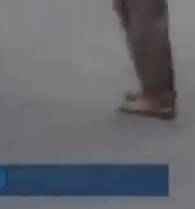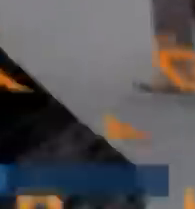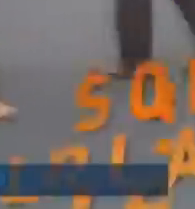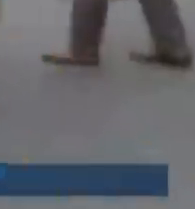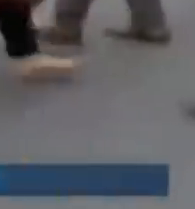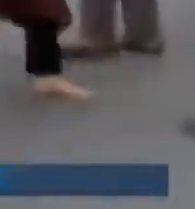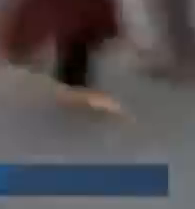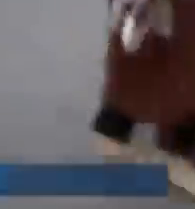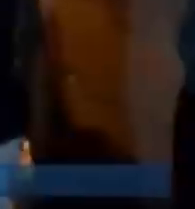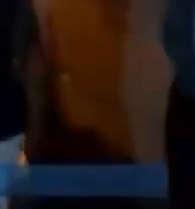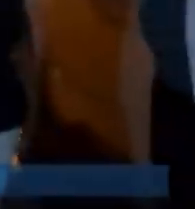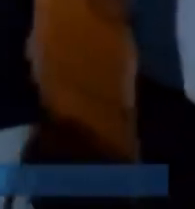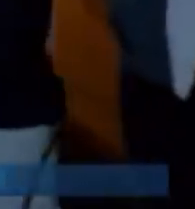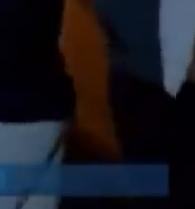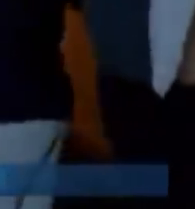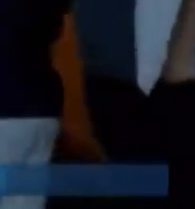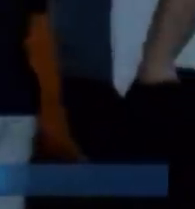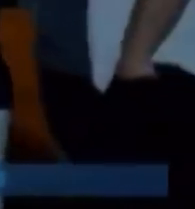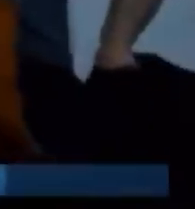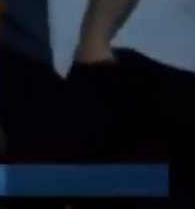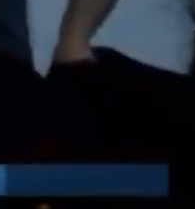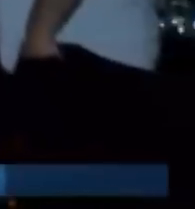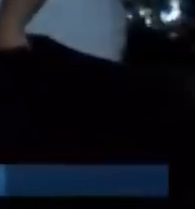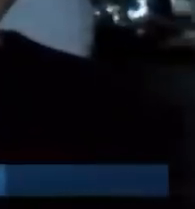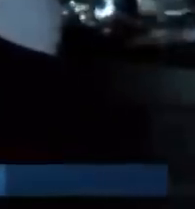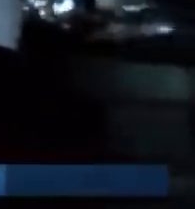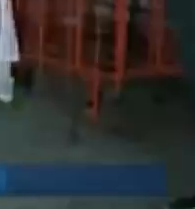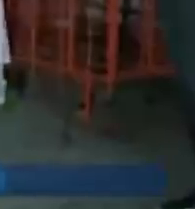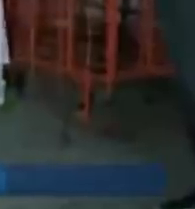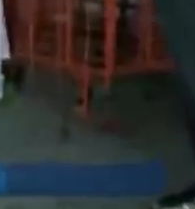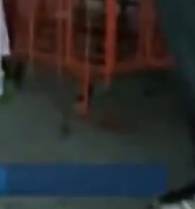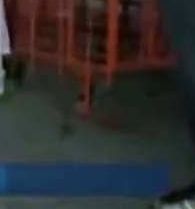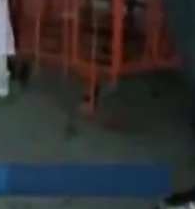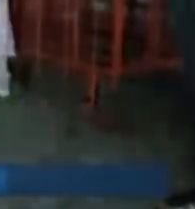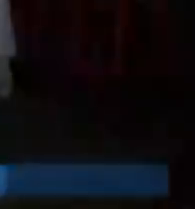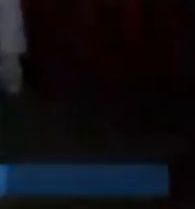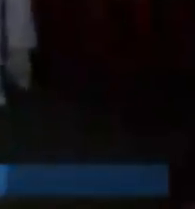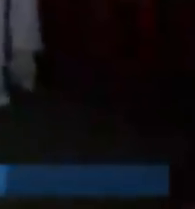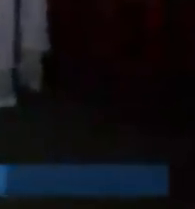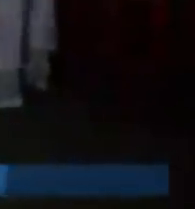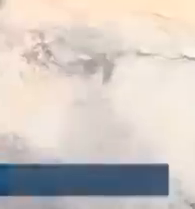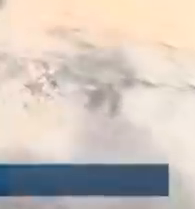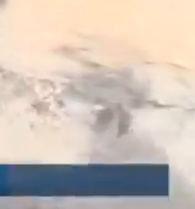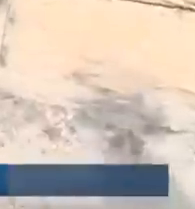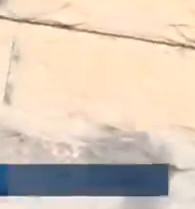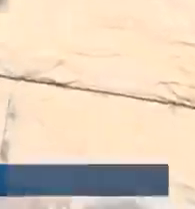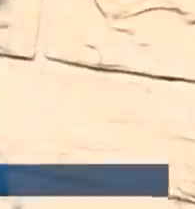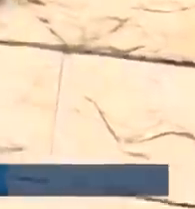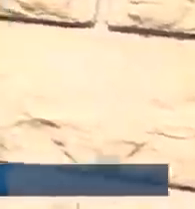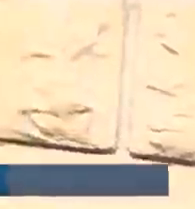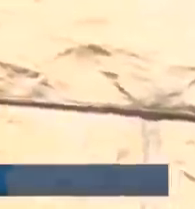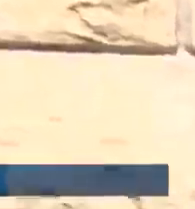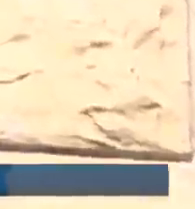Gece çatlama seslerini duydular, sabah uyandıklarında kabusu yaşadılar. O evlerde yaşayanlar şimdi sokakta